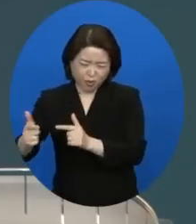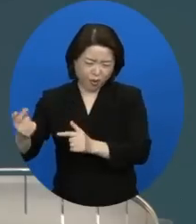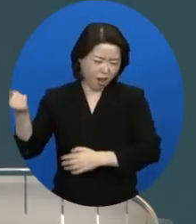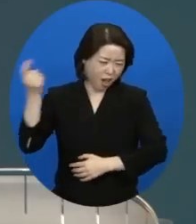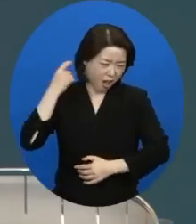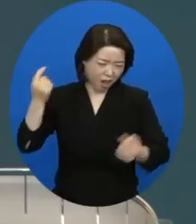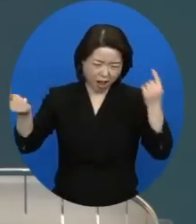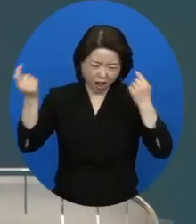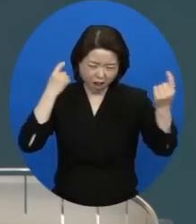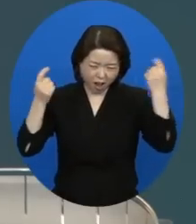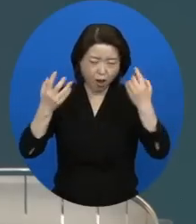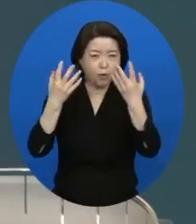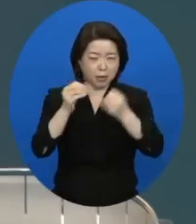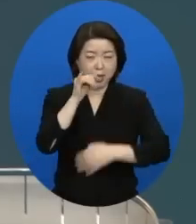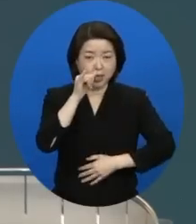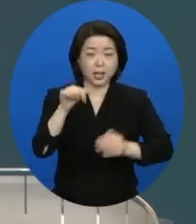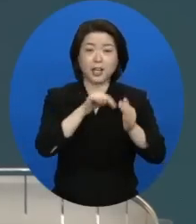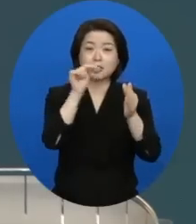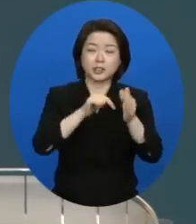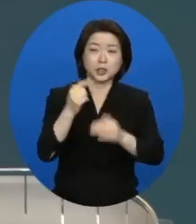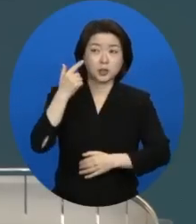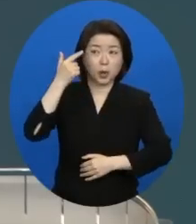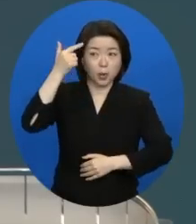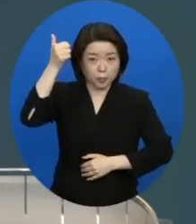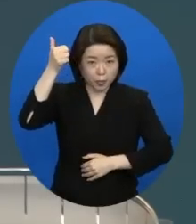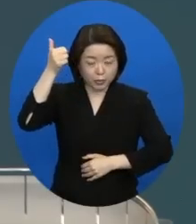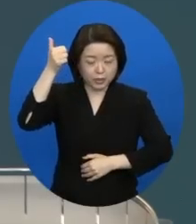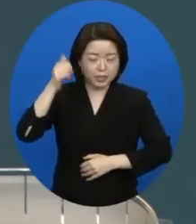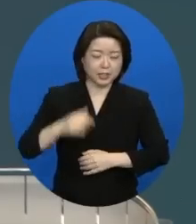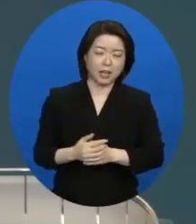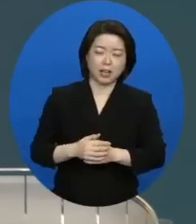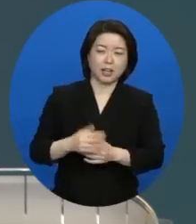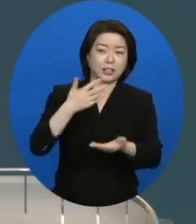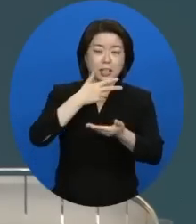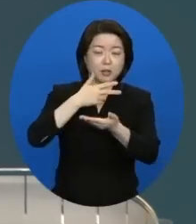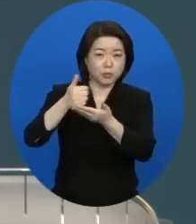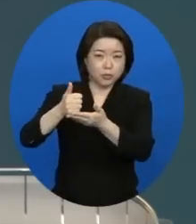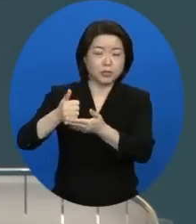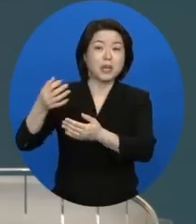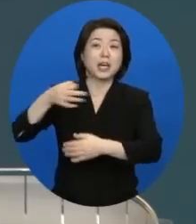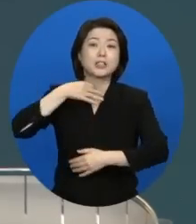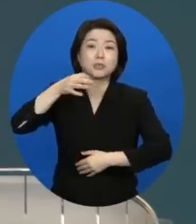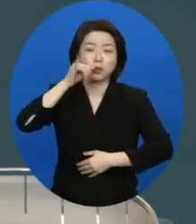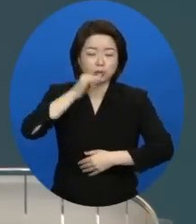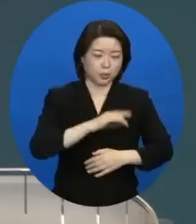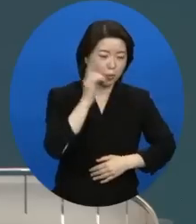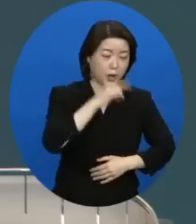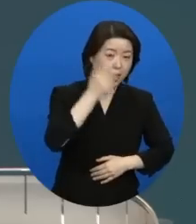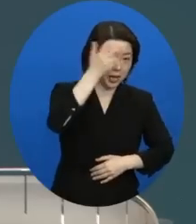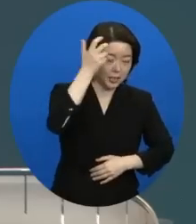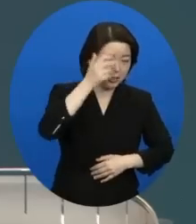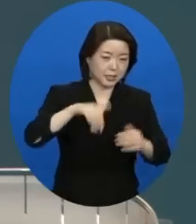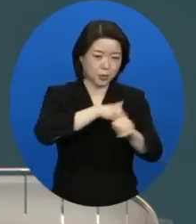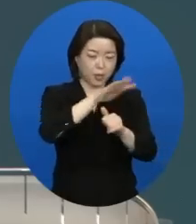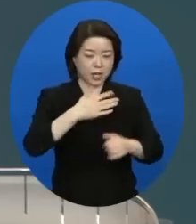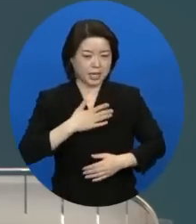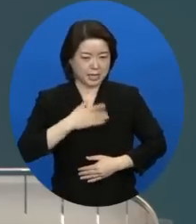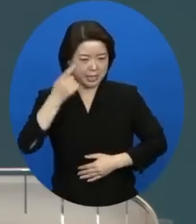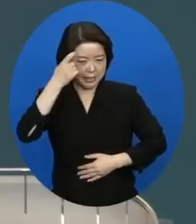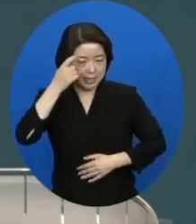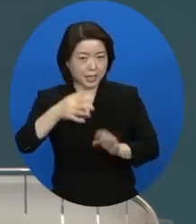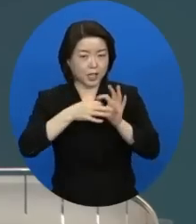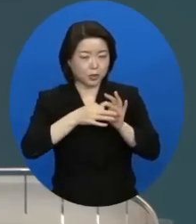듣습니다. 그 중에는 목자이신 주님께서 들려주시는 음성도 있고 악한 영이 환경이나 제 생각을